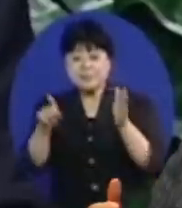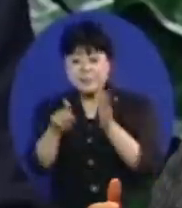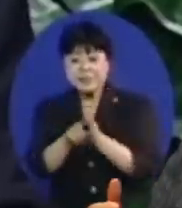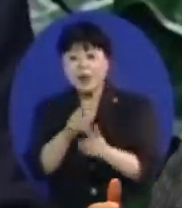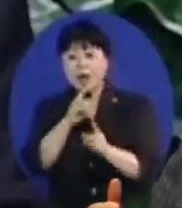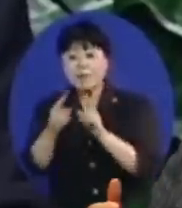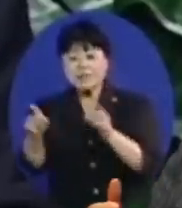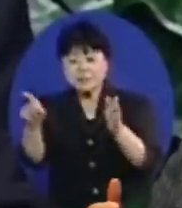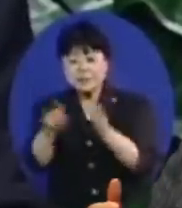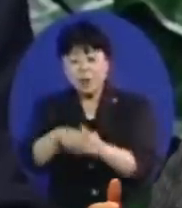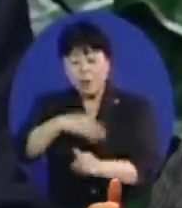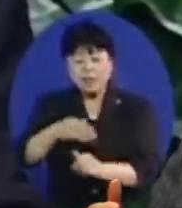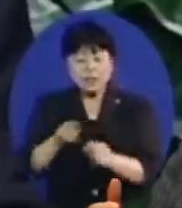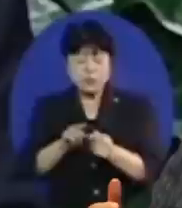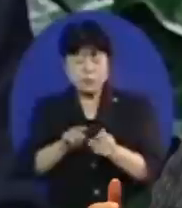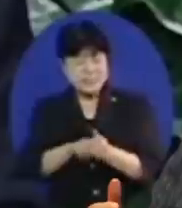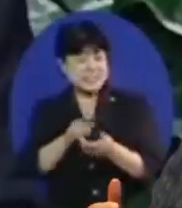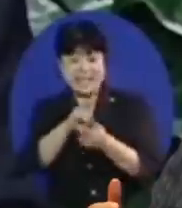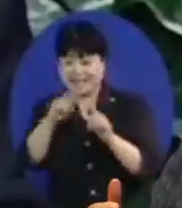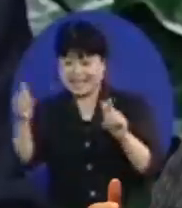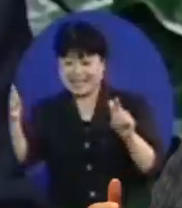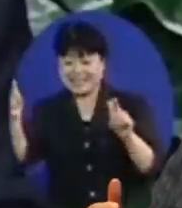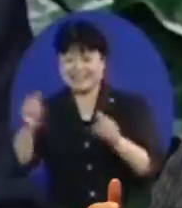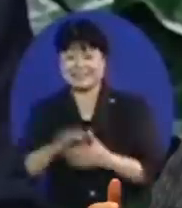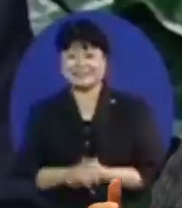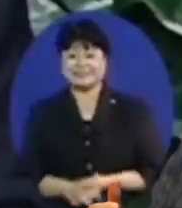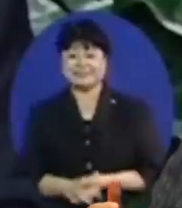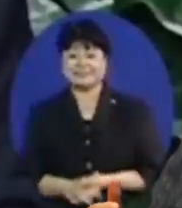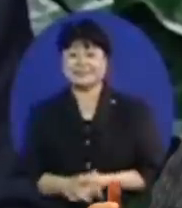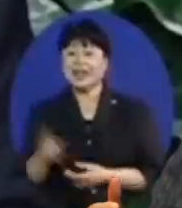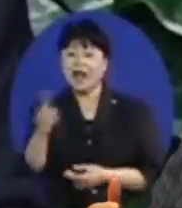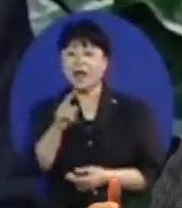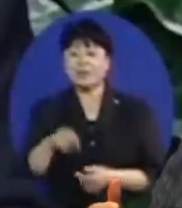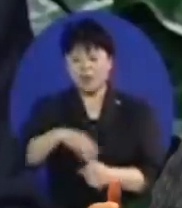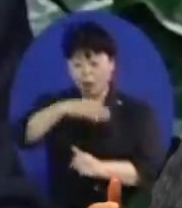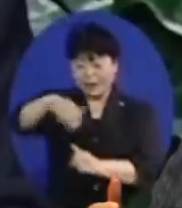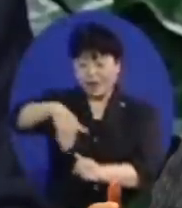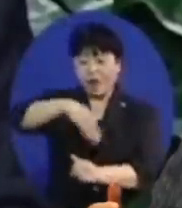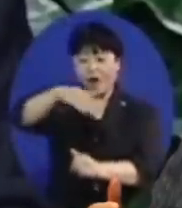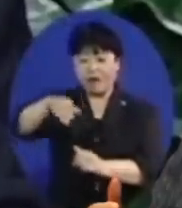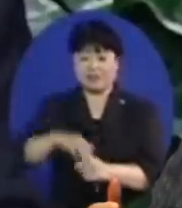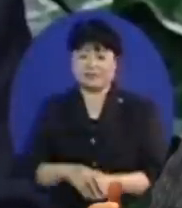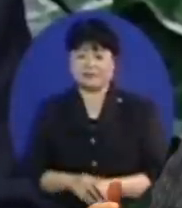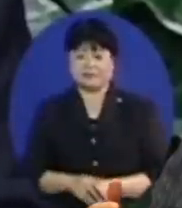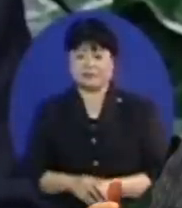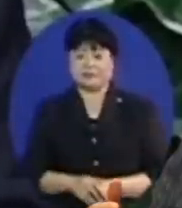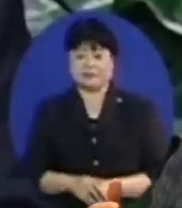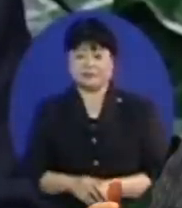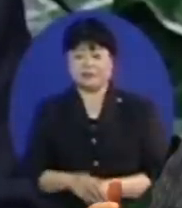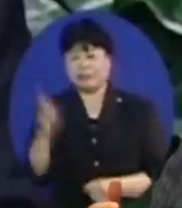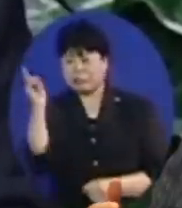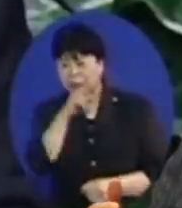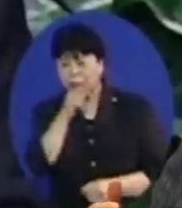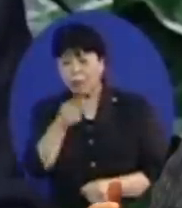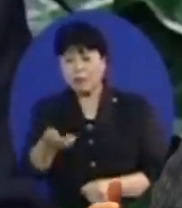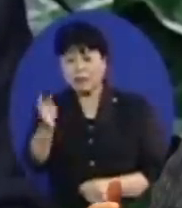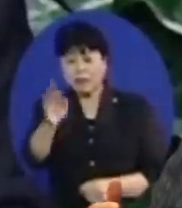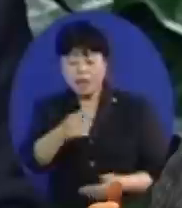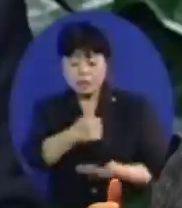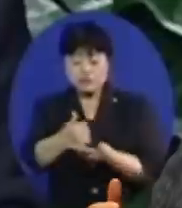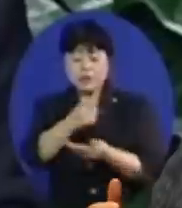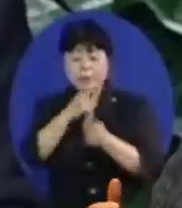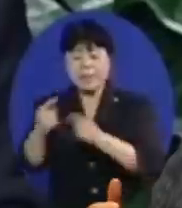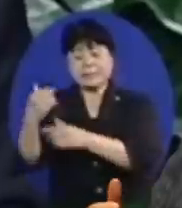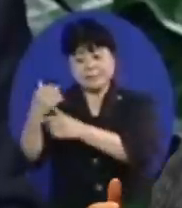말씀을 믿지 환경을 믿지 않습니다. 아무리 환경이 억세에 나쁘더라도 주의